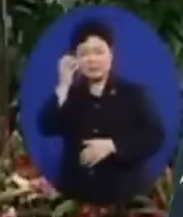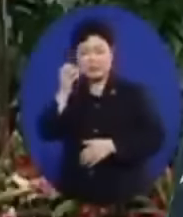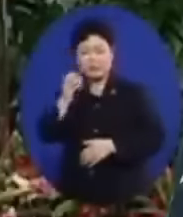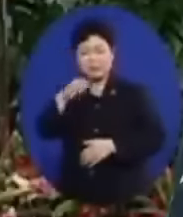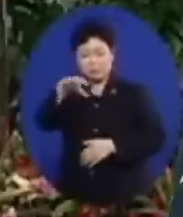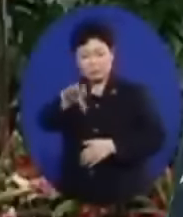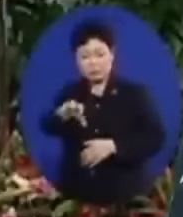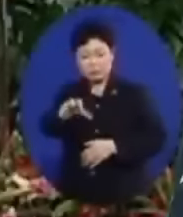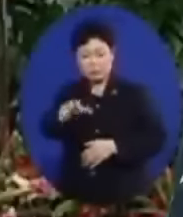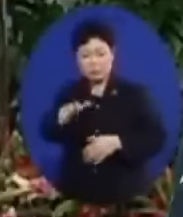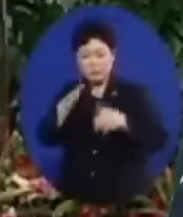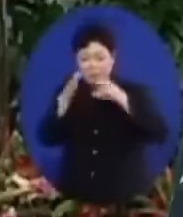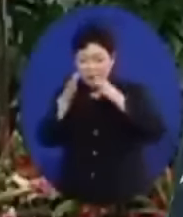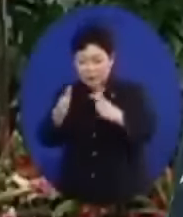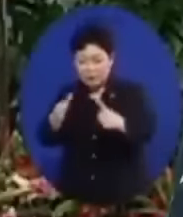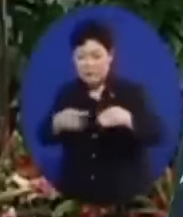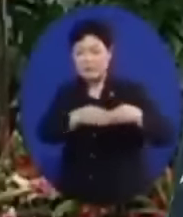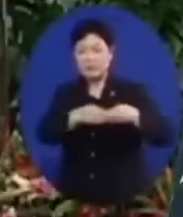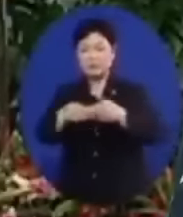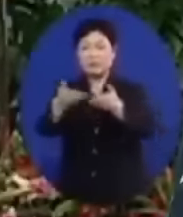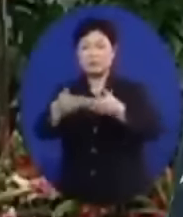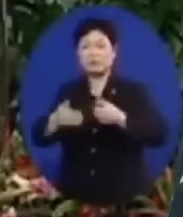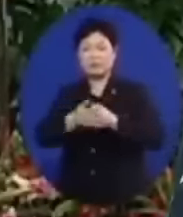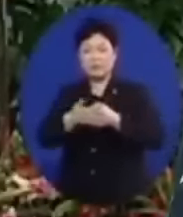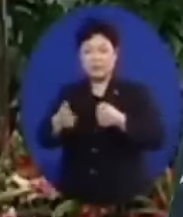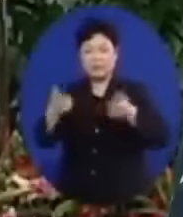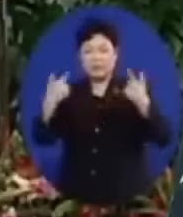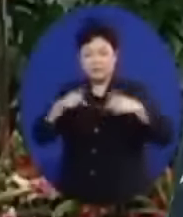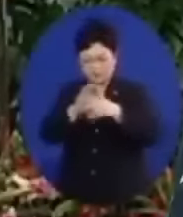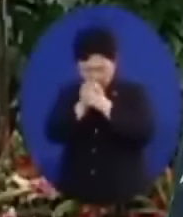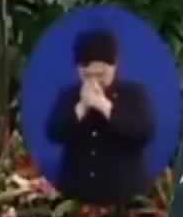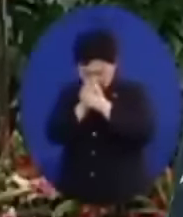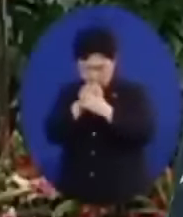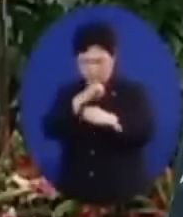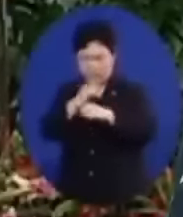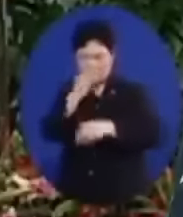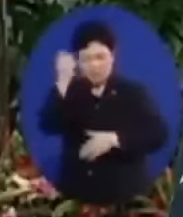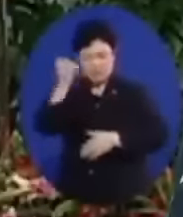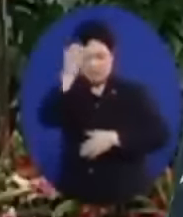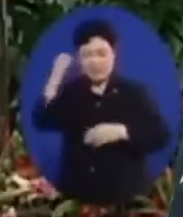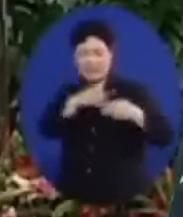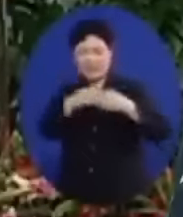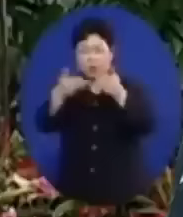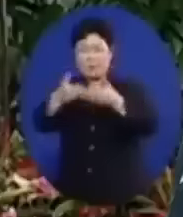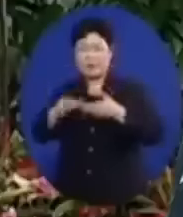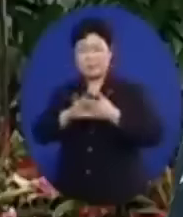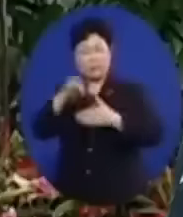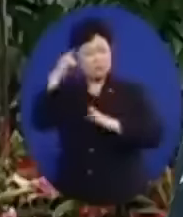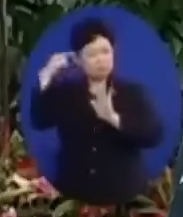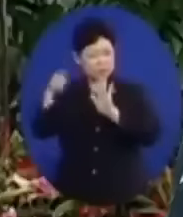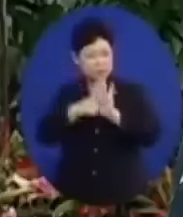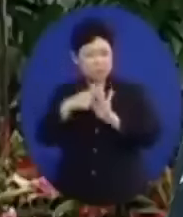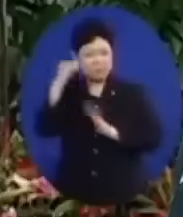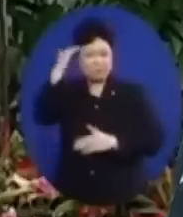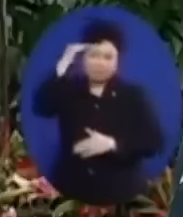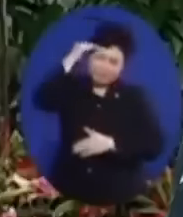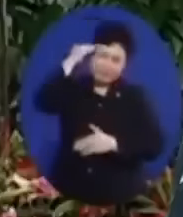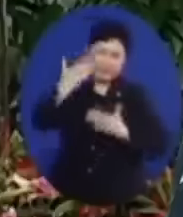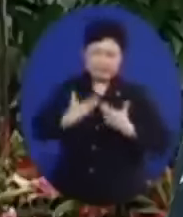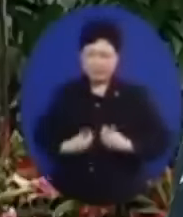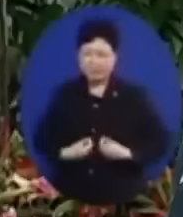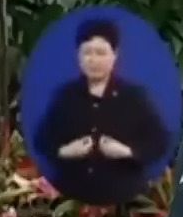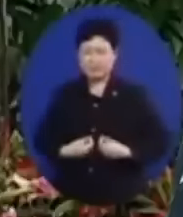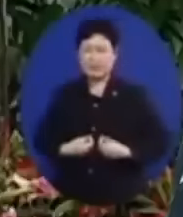방향으로 인도하기 때문에 늘 기도하고 성령의 인도를 받으면 부정적이고 파괴적이고